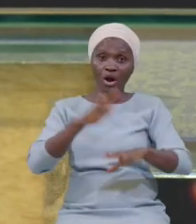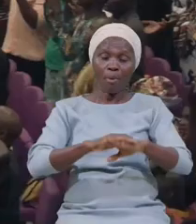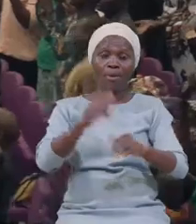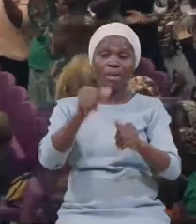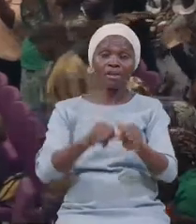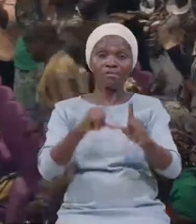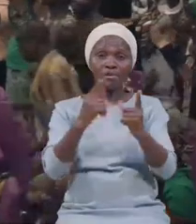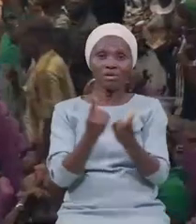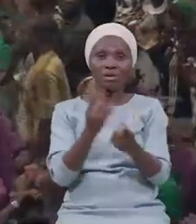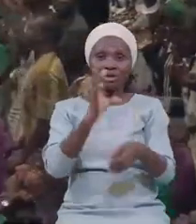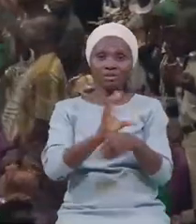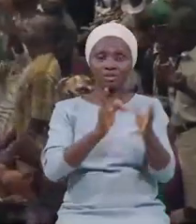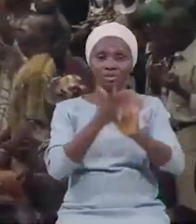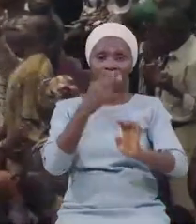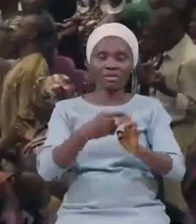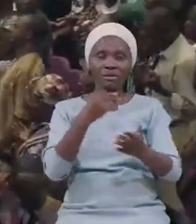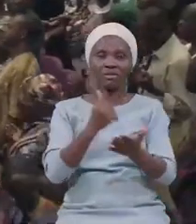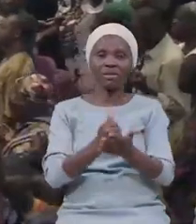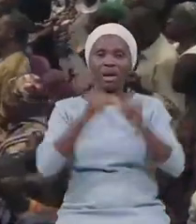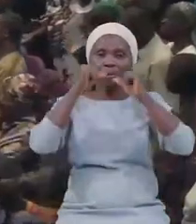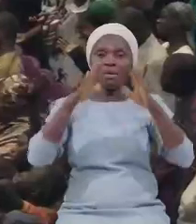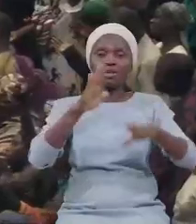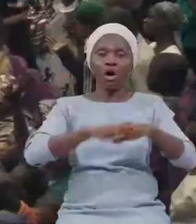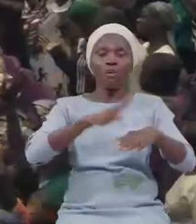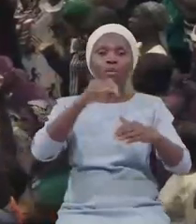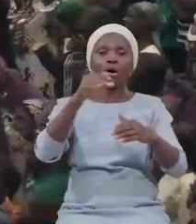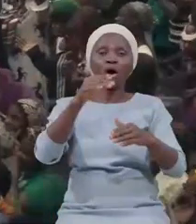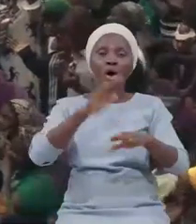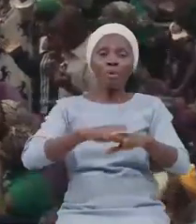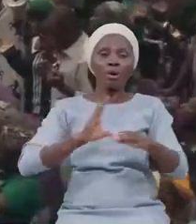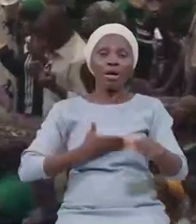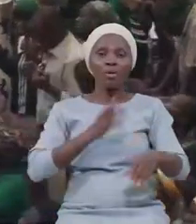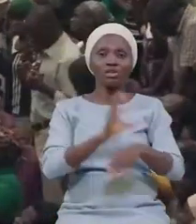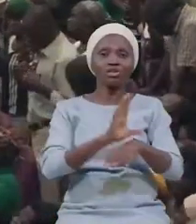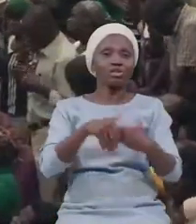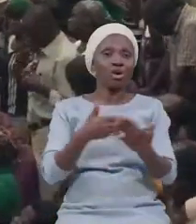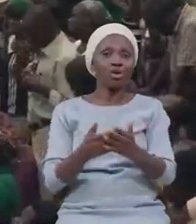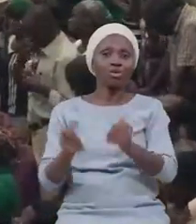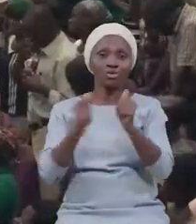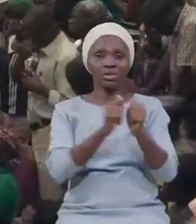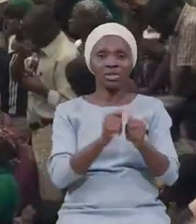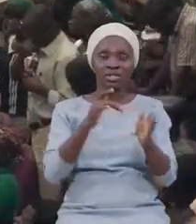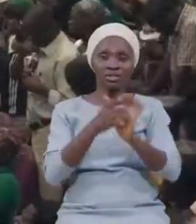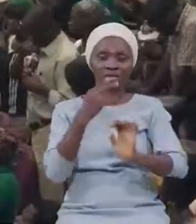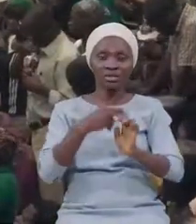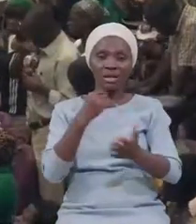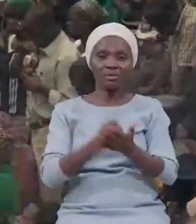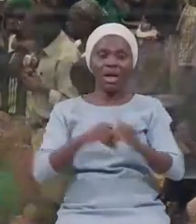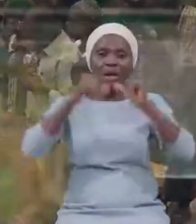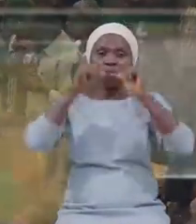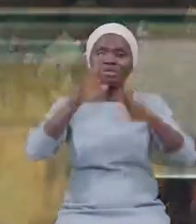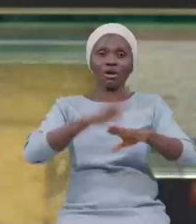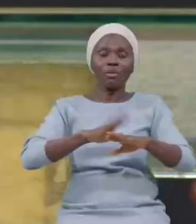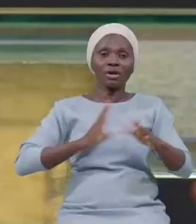église locale, la bénédiction sur notre église tout entière, la bénédiction sur